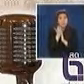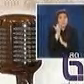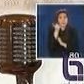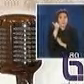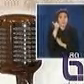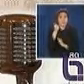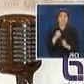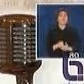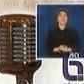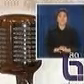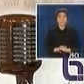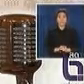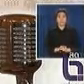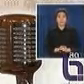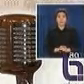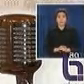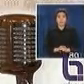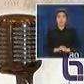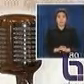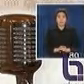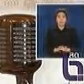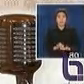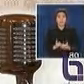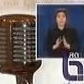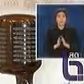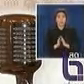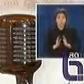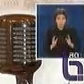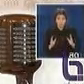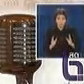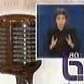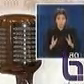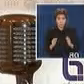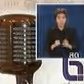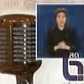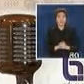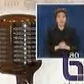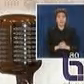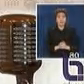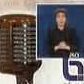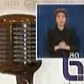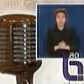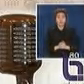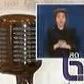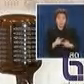ที่สุดค่ะขอขอบคุณและขอเป็นกำลังใ